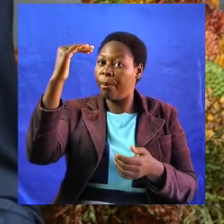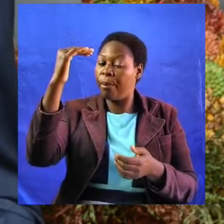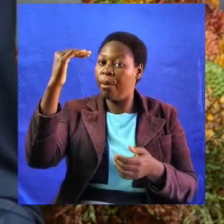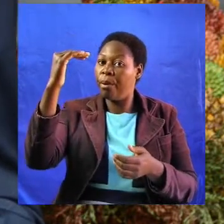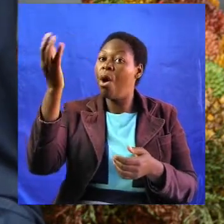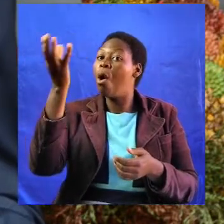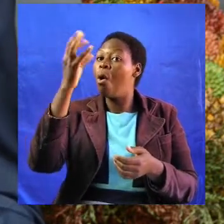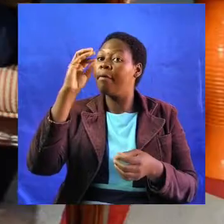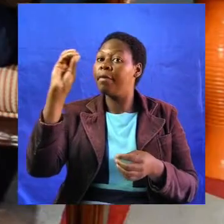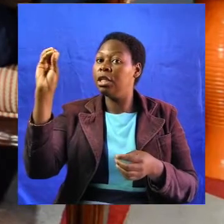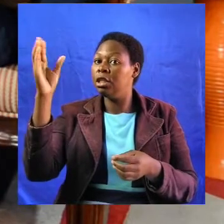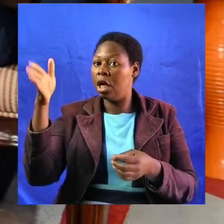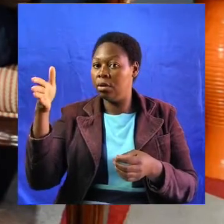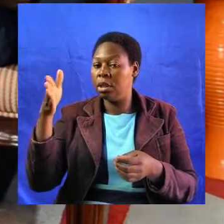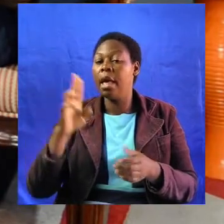matatu